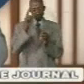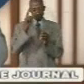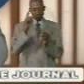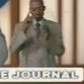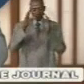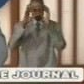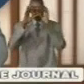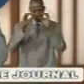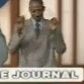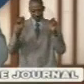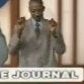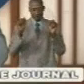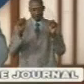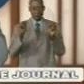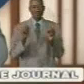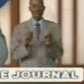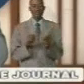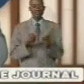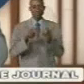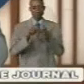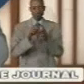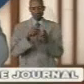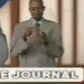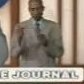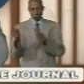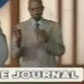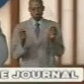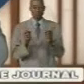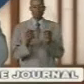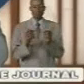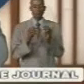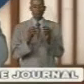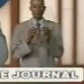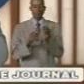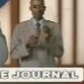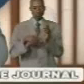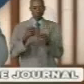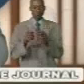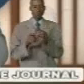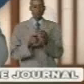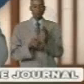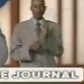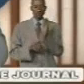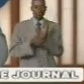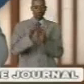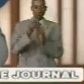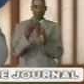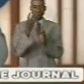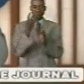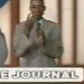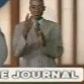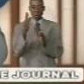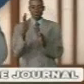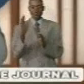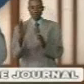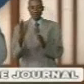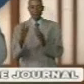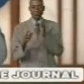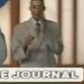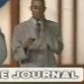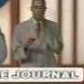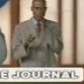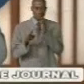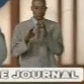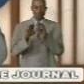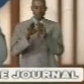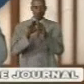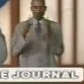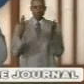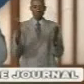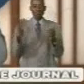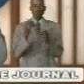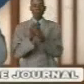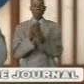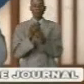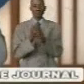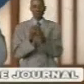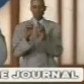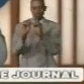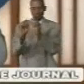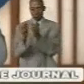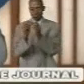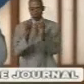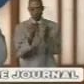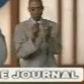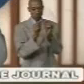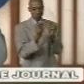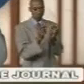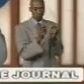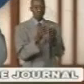pays ayant le français en partage. 11h45, 12h30, ouverture des travaux en plénière. Ouverture des